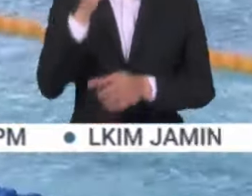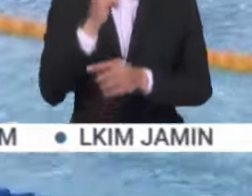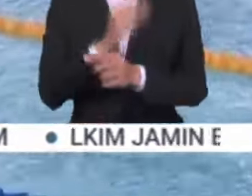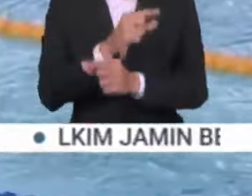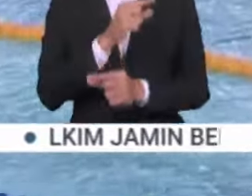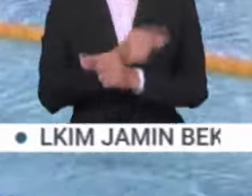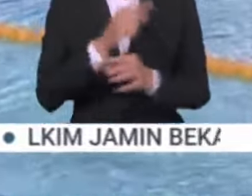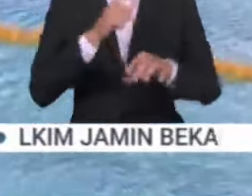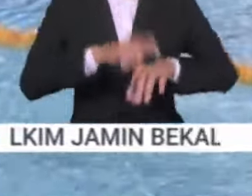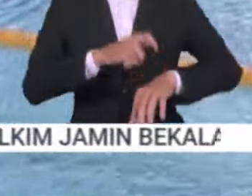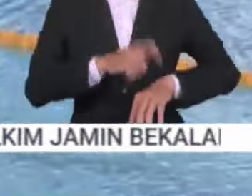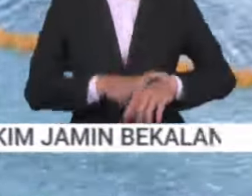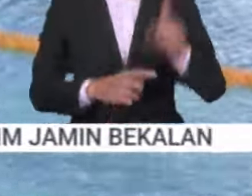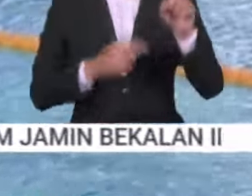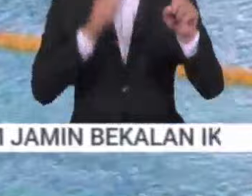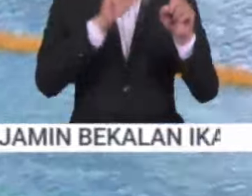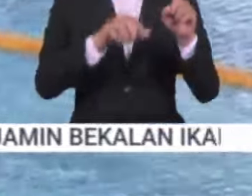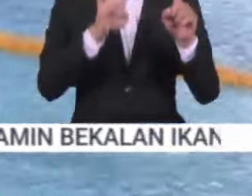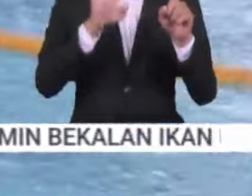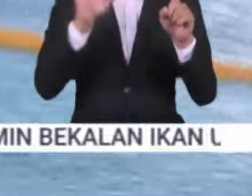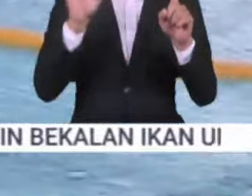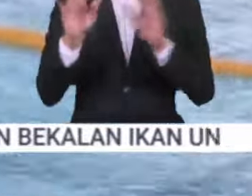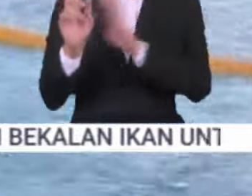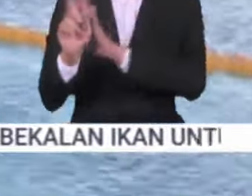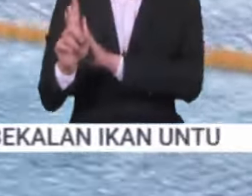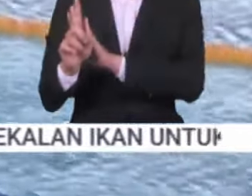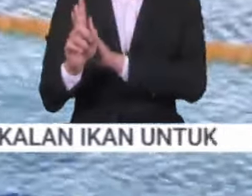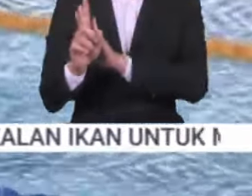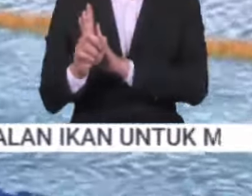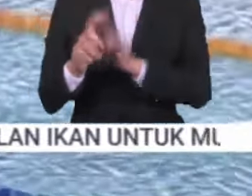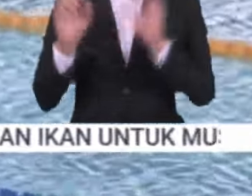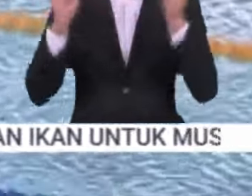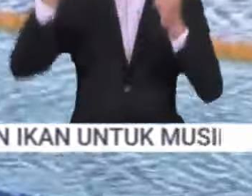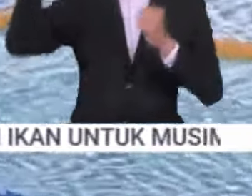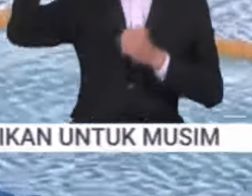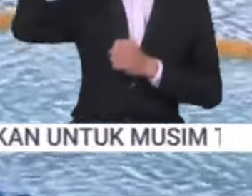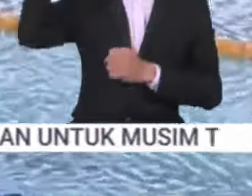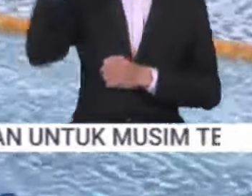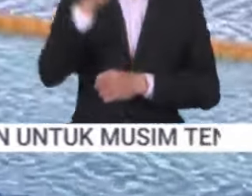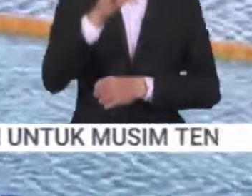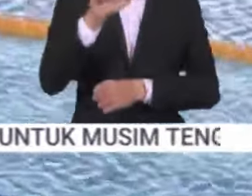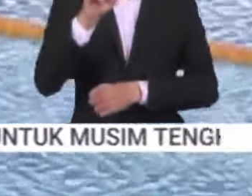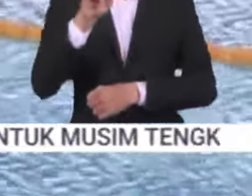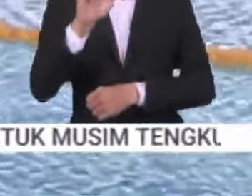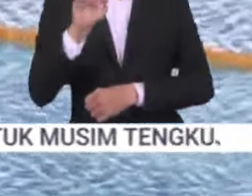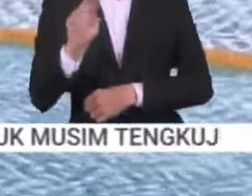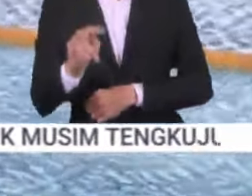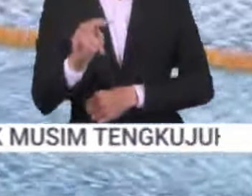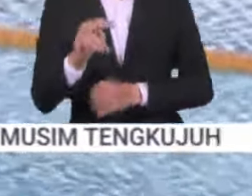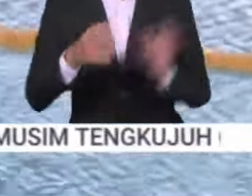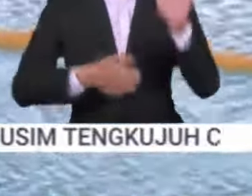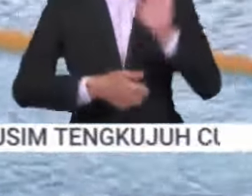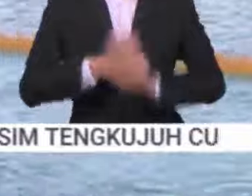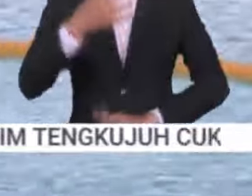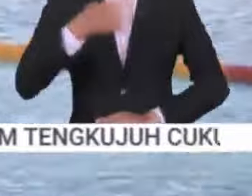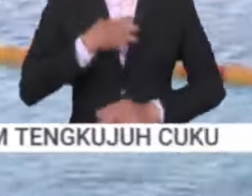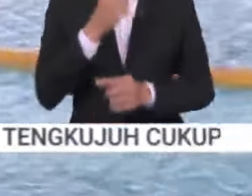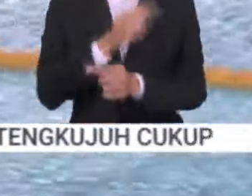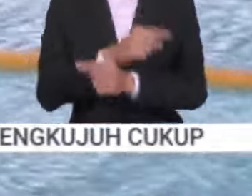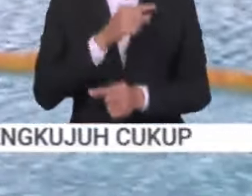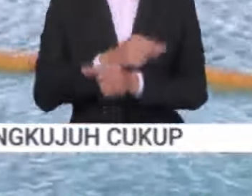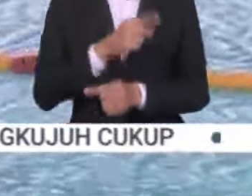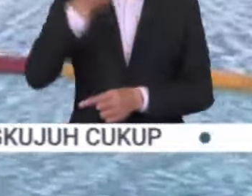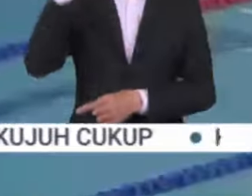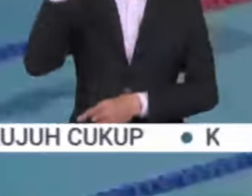gangsa mencatat masa 1 minit 49 saat. Atlet Selangor Kelvin On Kai Bin memenangi gangsa